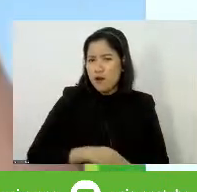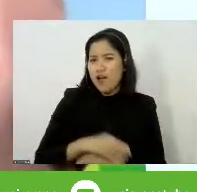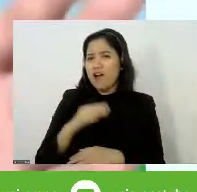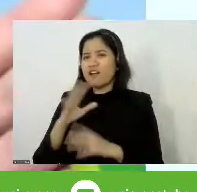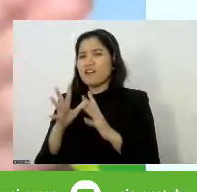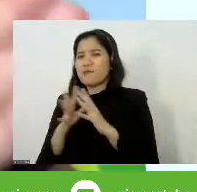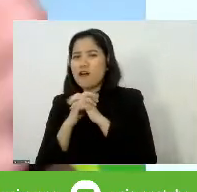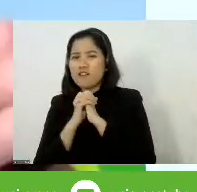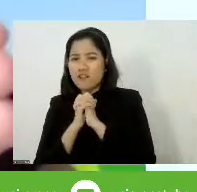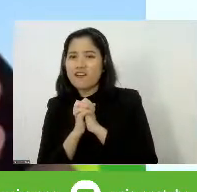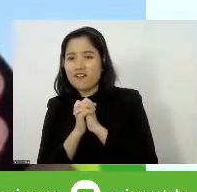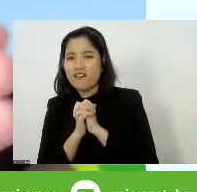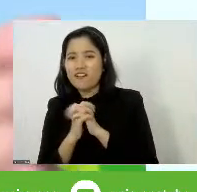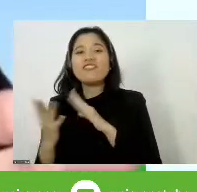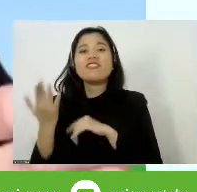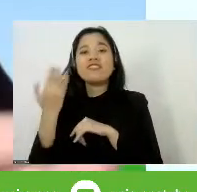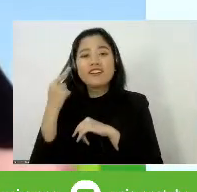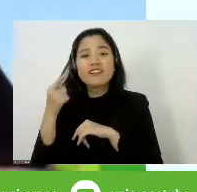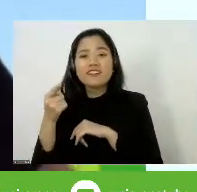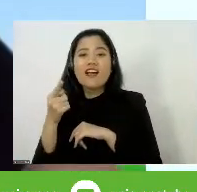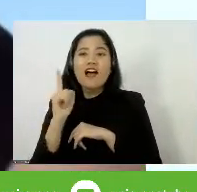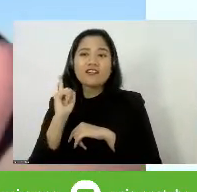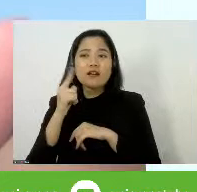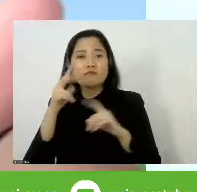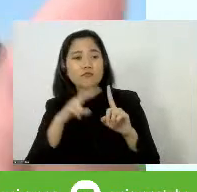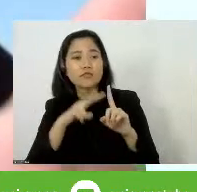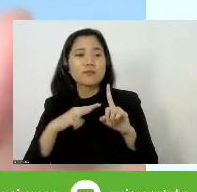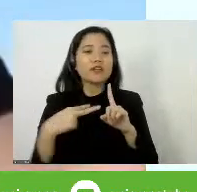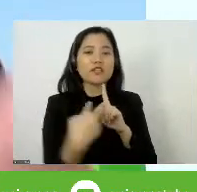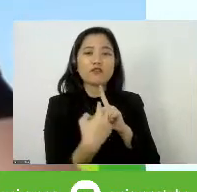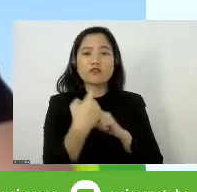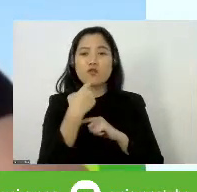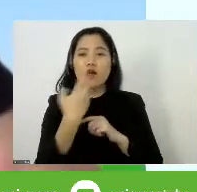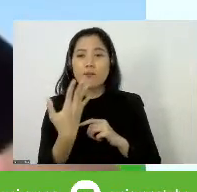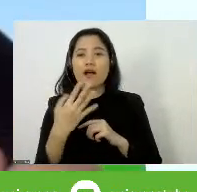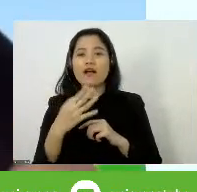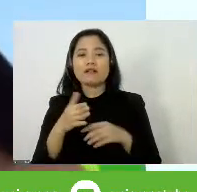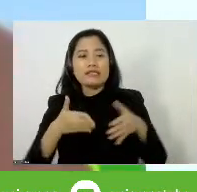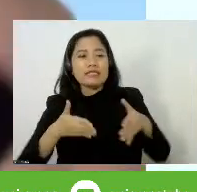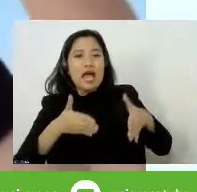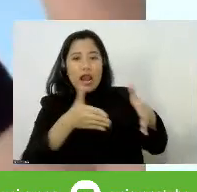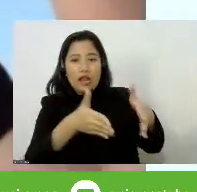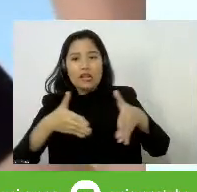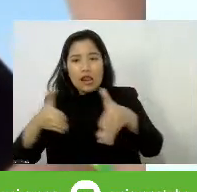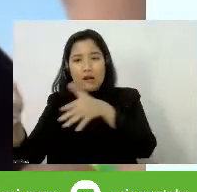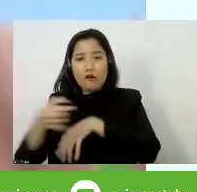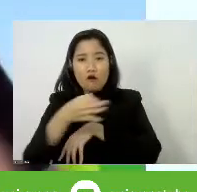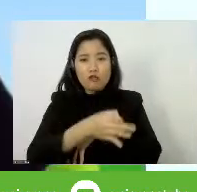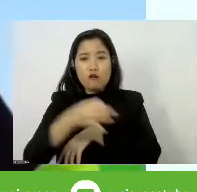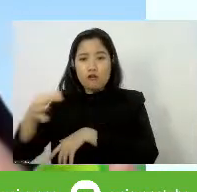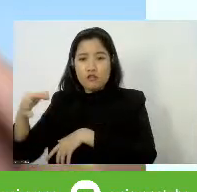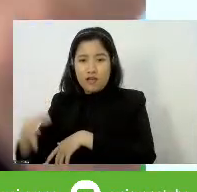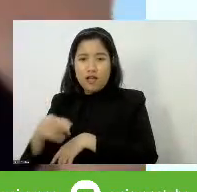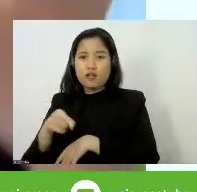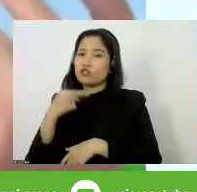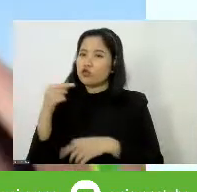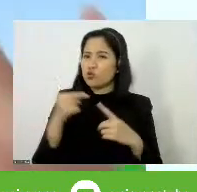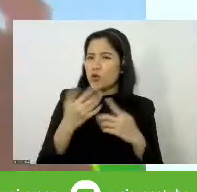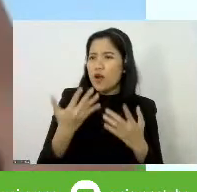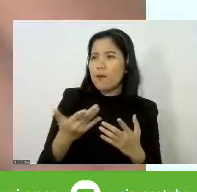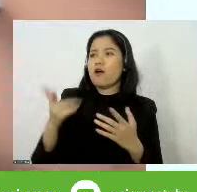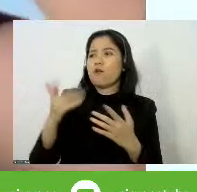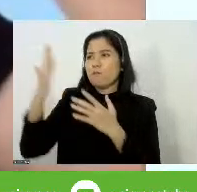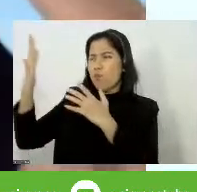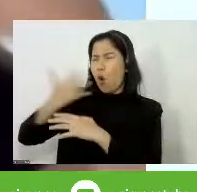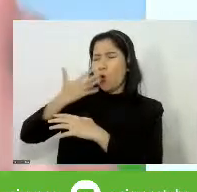kita udah ngebahas tentang perspektif dari jalan raya di kota-kota gitu kan untuk mengurangi polusi